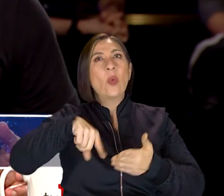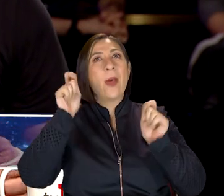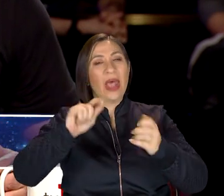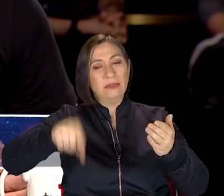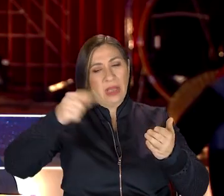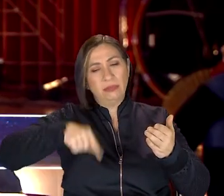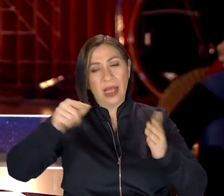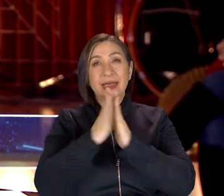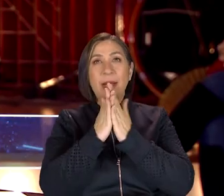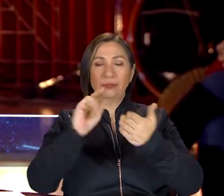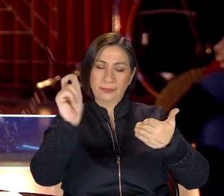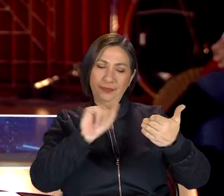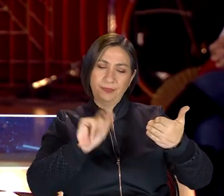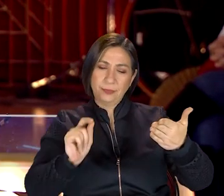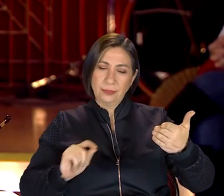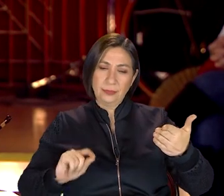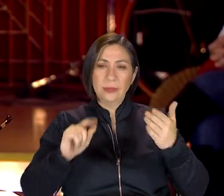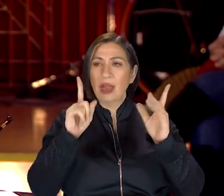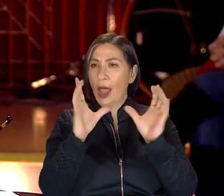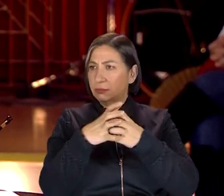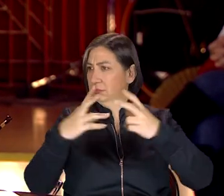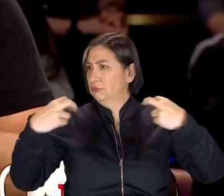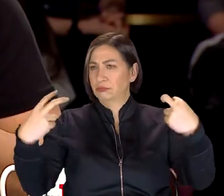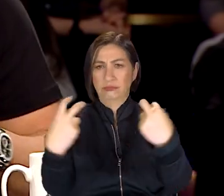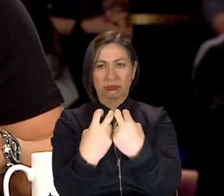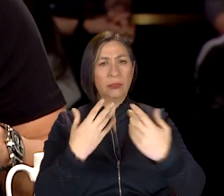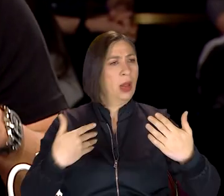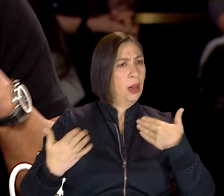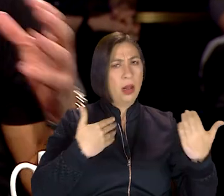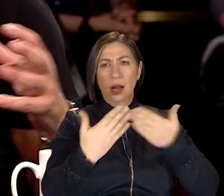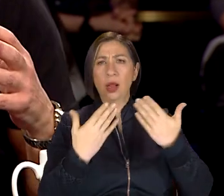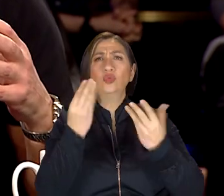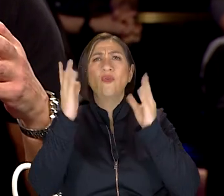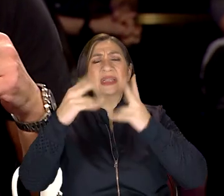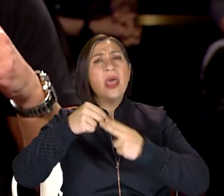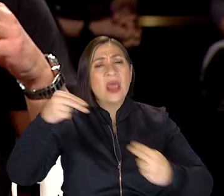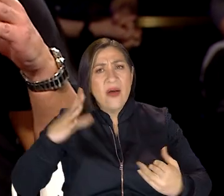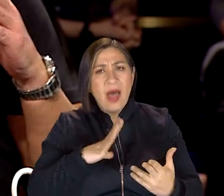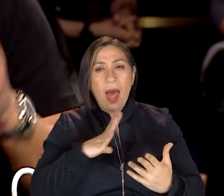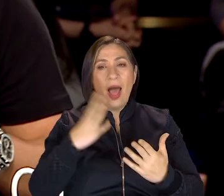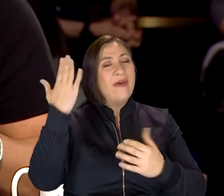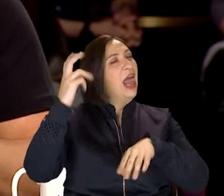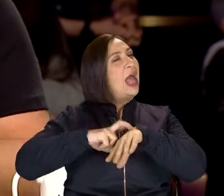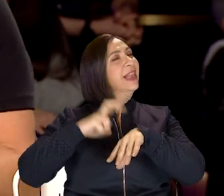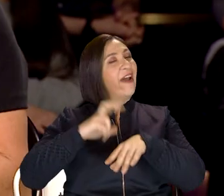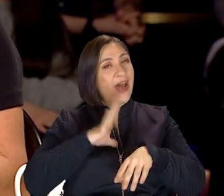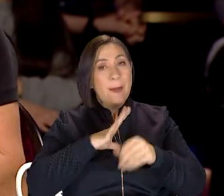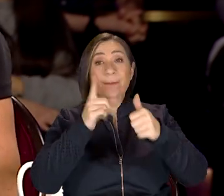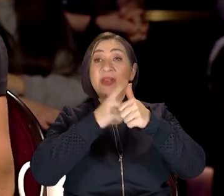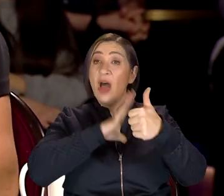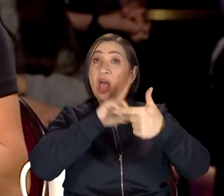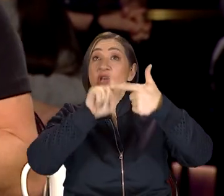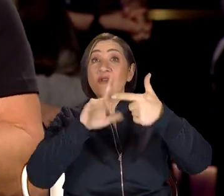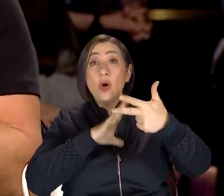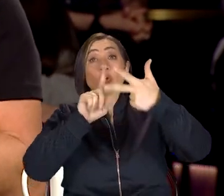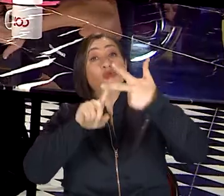Şaka gibi. Şimdi biz bu kitabı yazarken oturduk bir ekip. Tabii hani bir sürü hikaye var. Bunun birinci versiyonu var, ikinci versiyonu